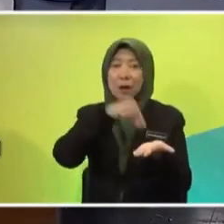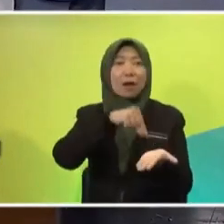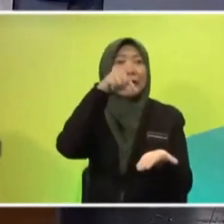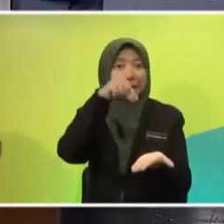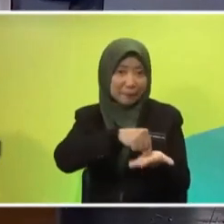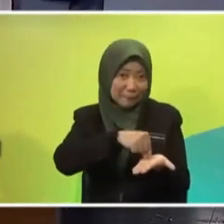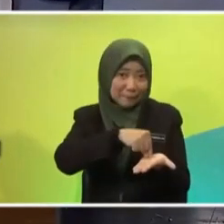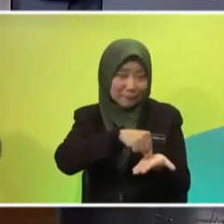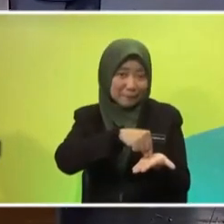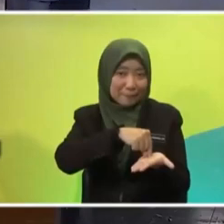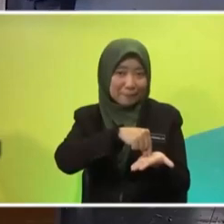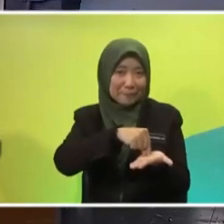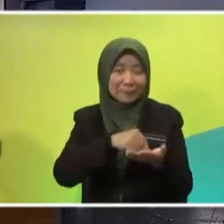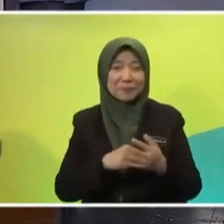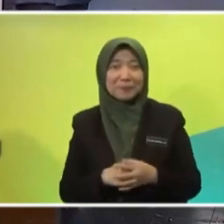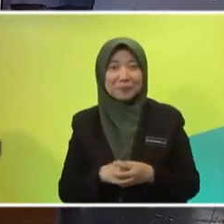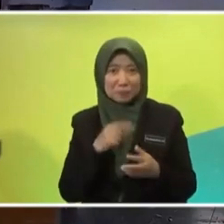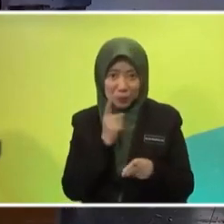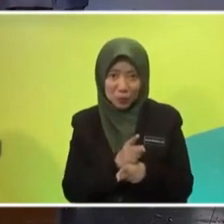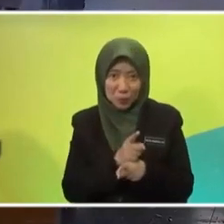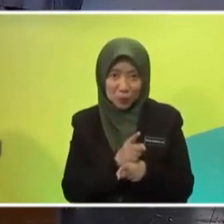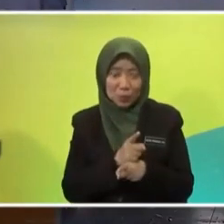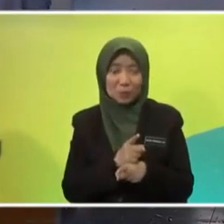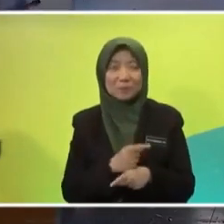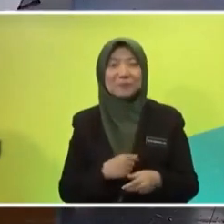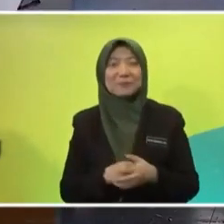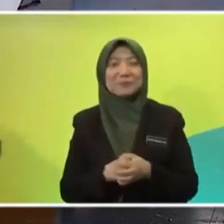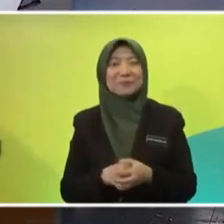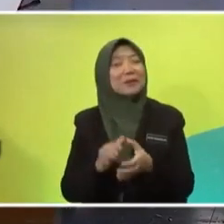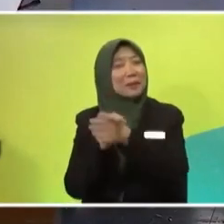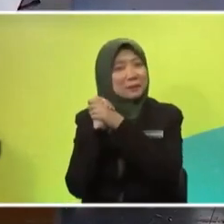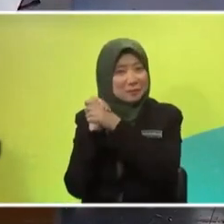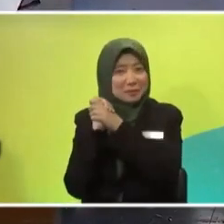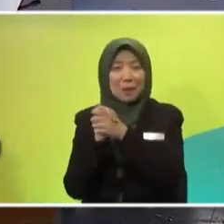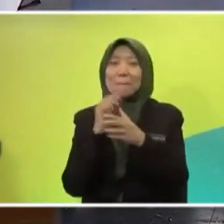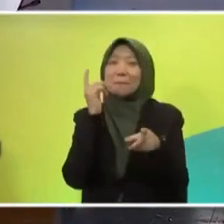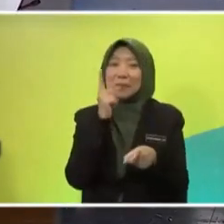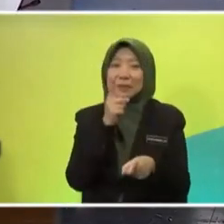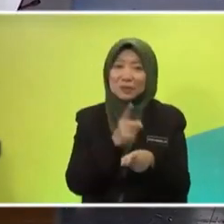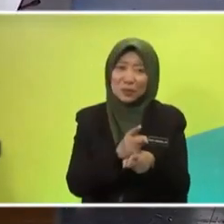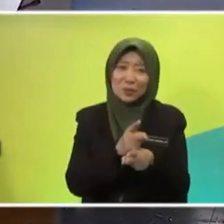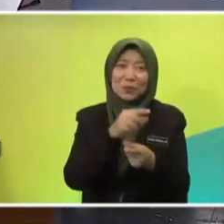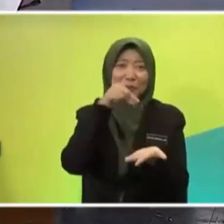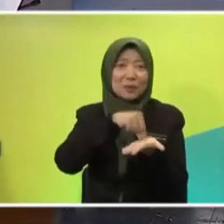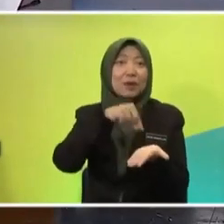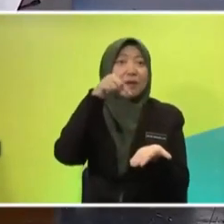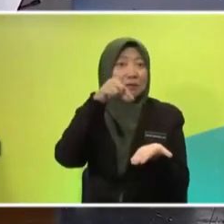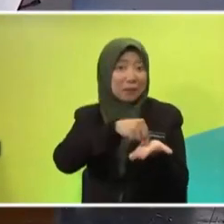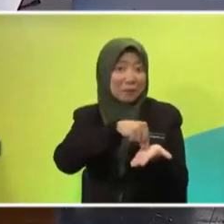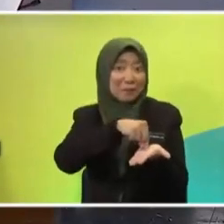Ayam. Ya. Okey, ya betul. Betul tak Cikgu? Okay. Betul. Kita tanya Cikgu Su. Tanya Cikgu. Okay. Jawapan